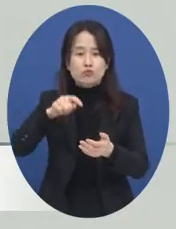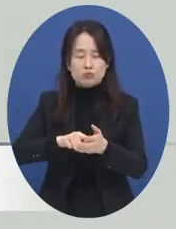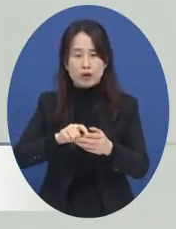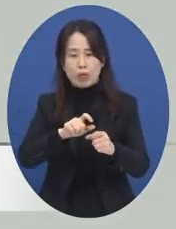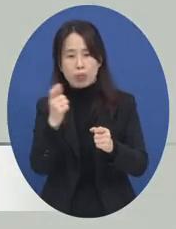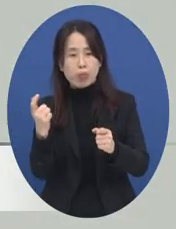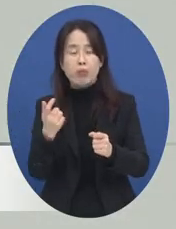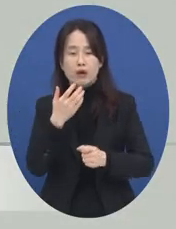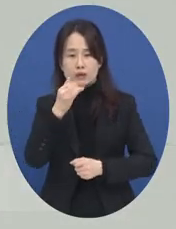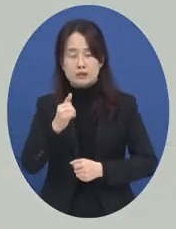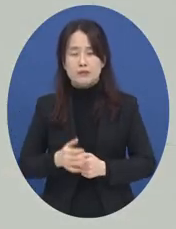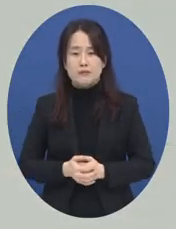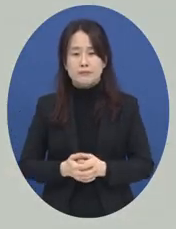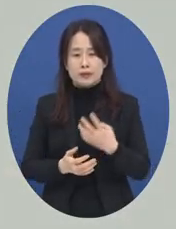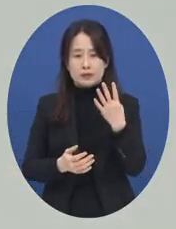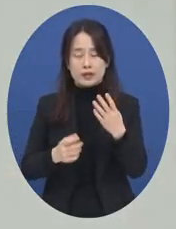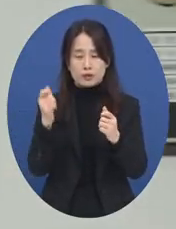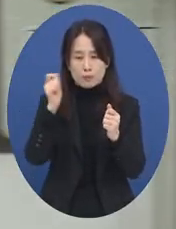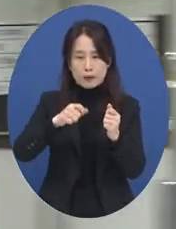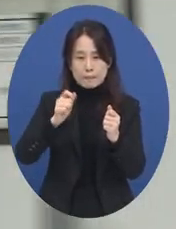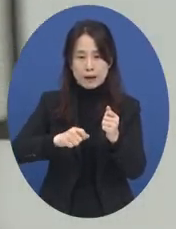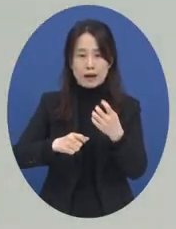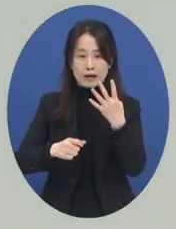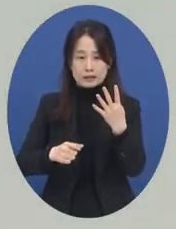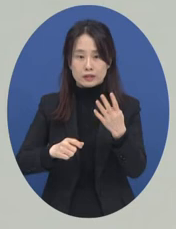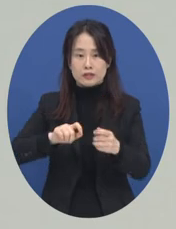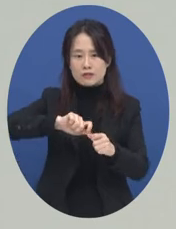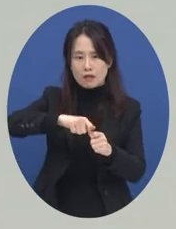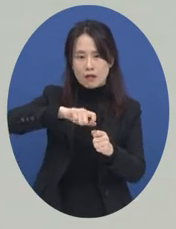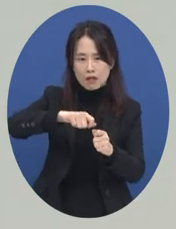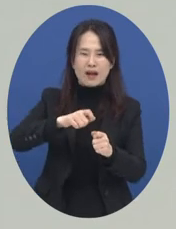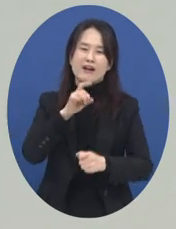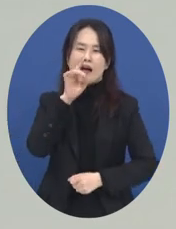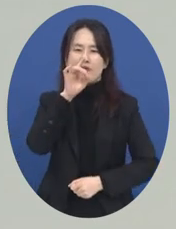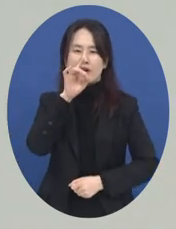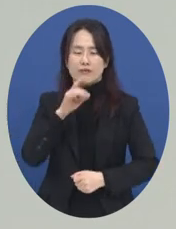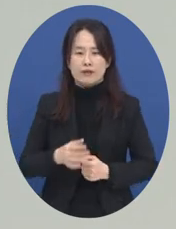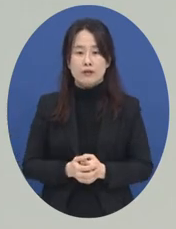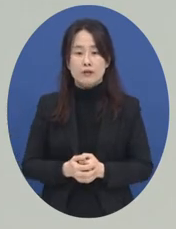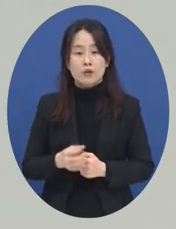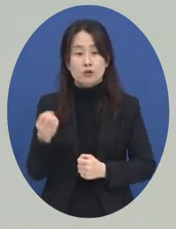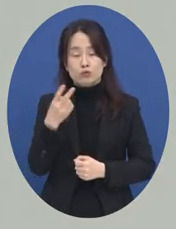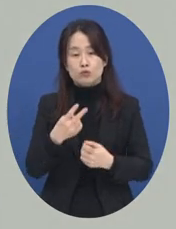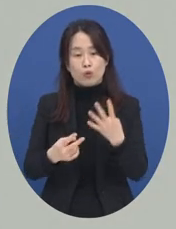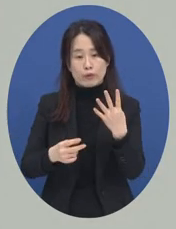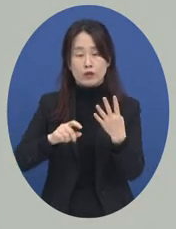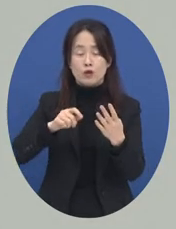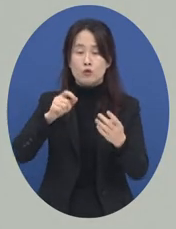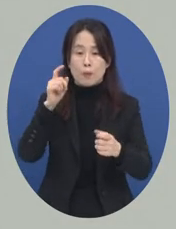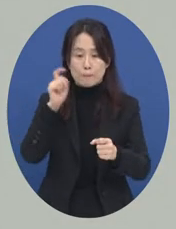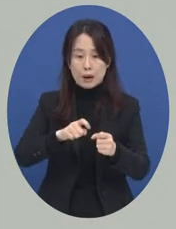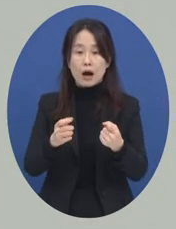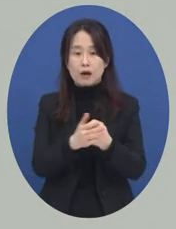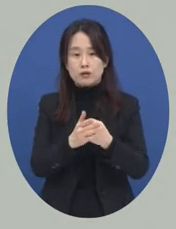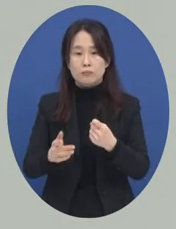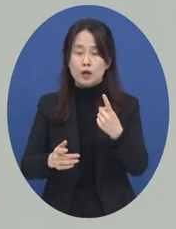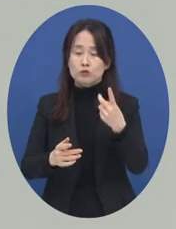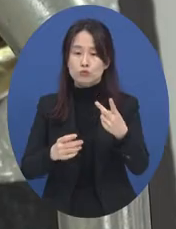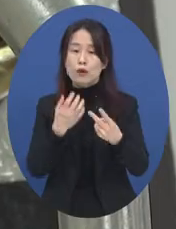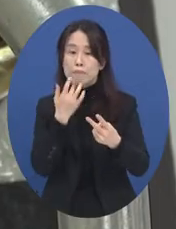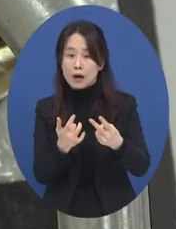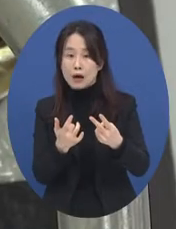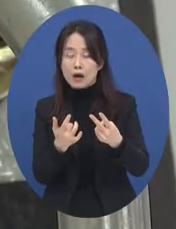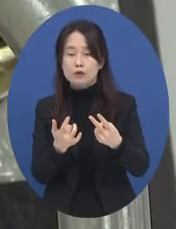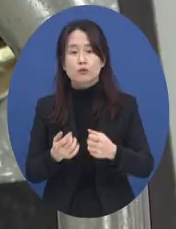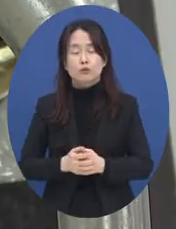돌아갑니다. 반면 볼트 4개로 고정하는 지지대는 손으로 쉽게 돌릴 수도 없을 뿐더러 4개로 고정돼 있어 설령 한두